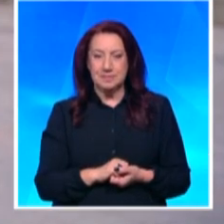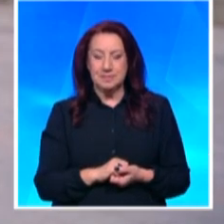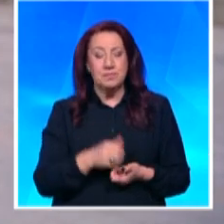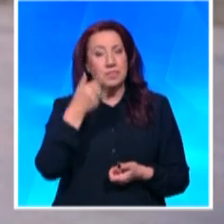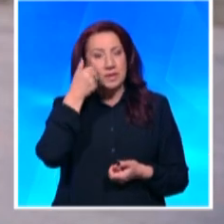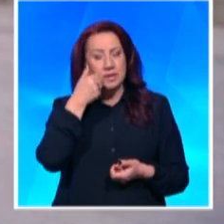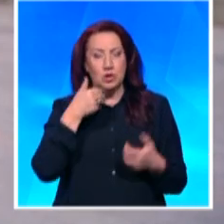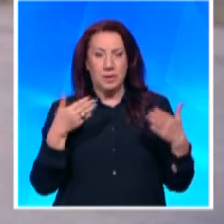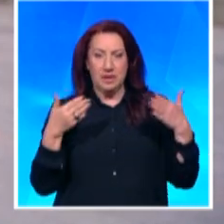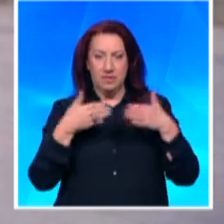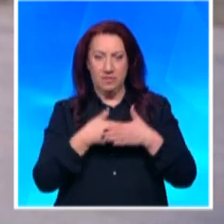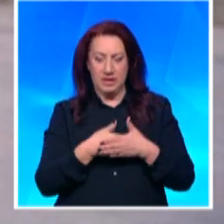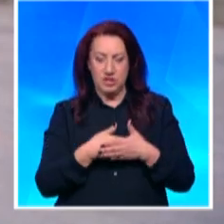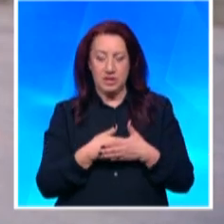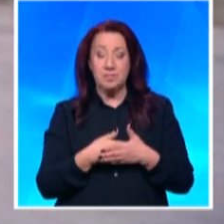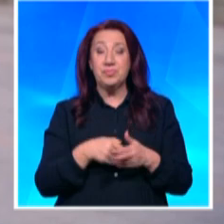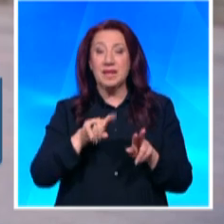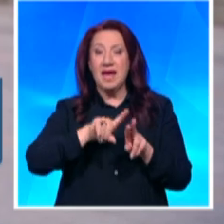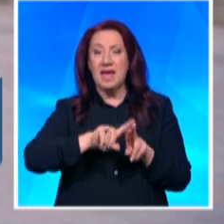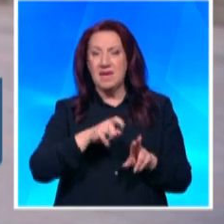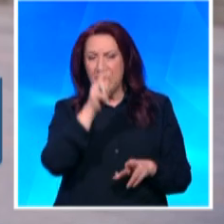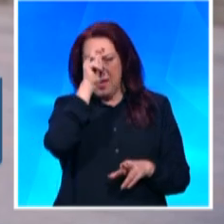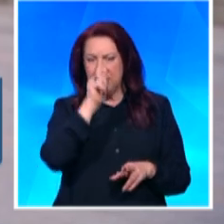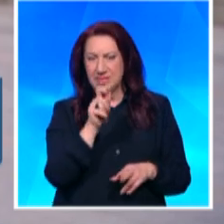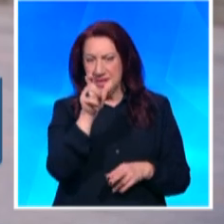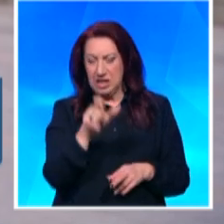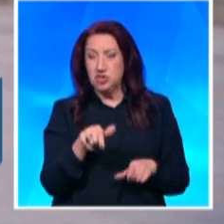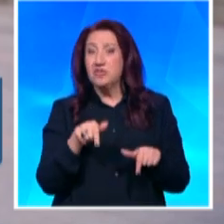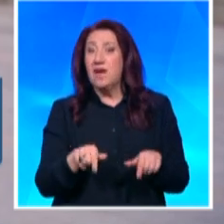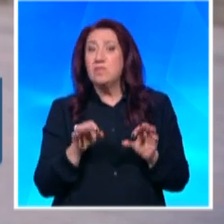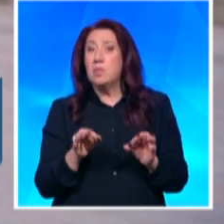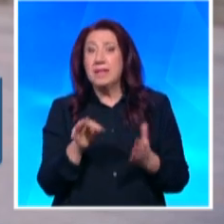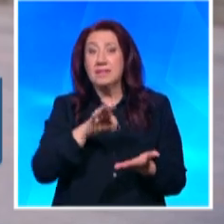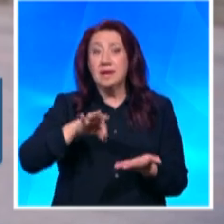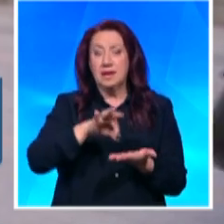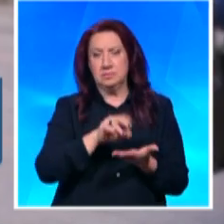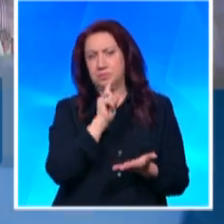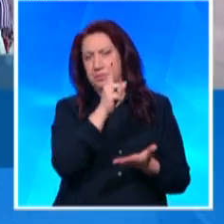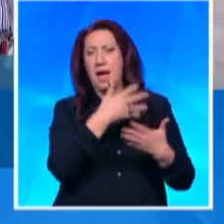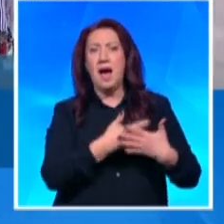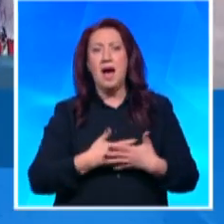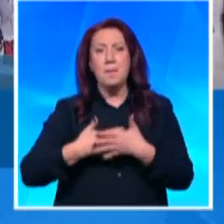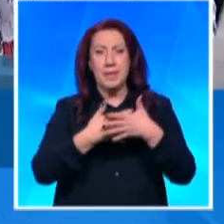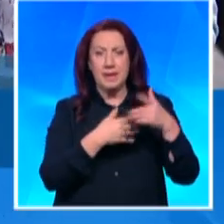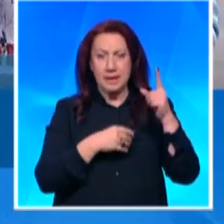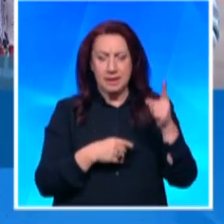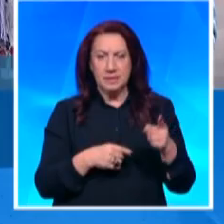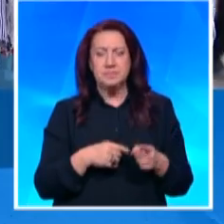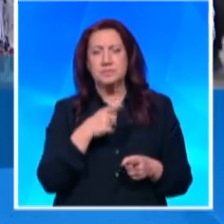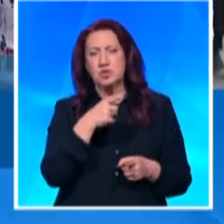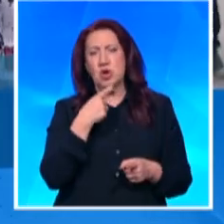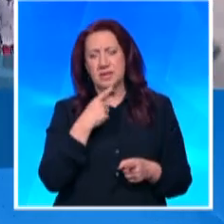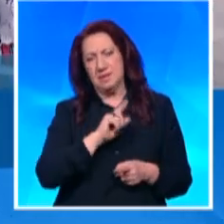Добър вечер. За BTV Иван Гешев, който в момента е на посещение в Съединените щати, каза, че няма да